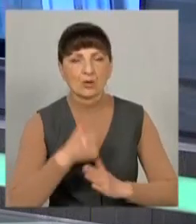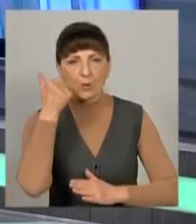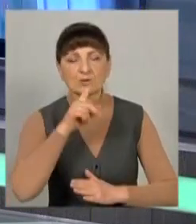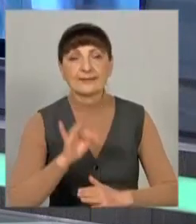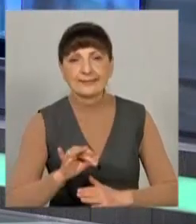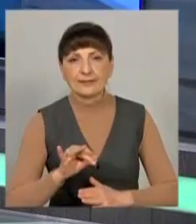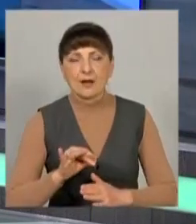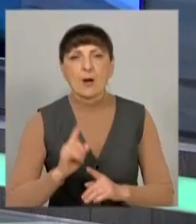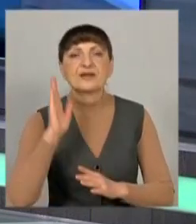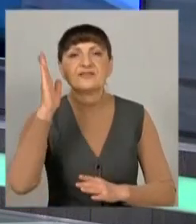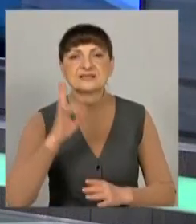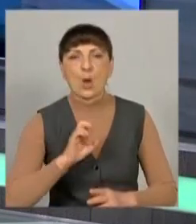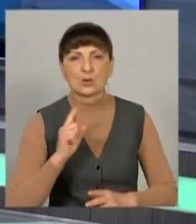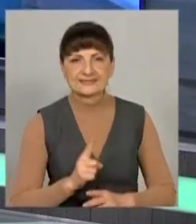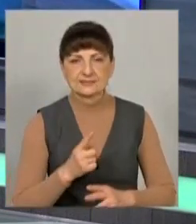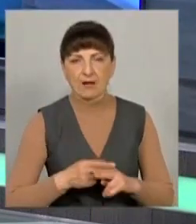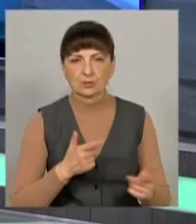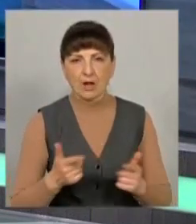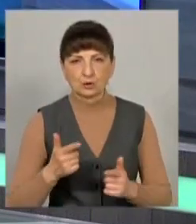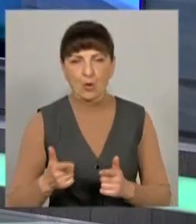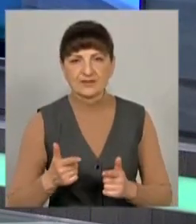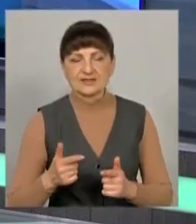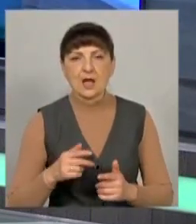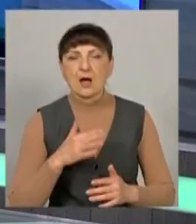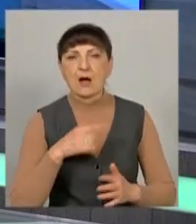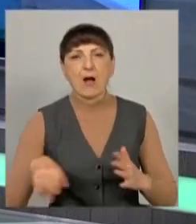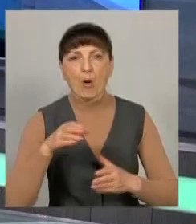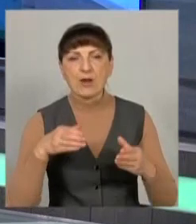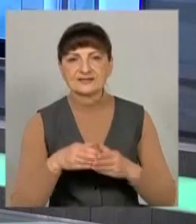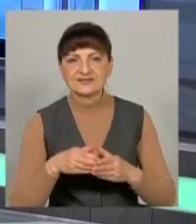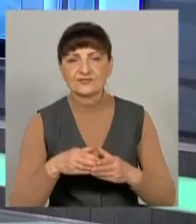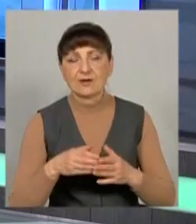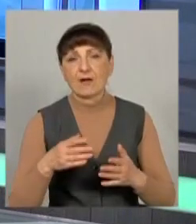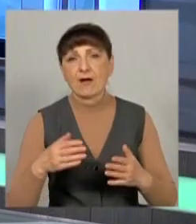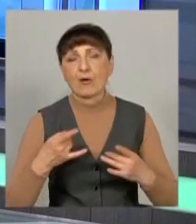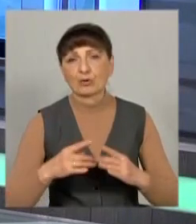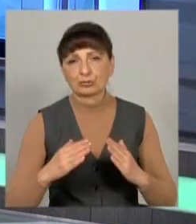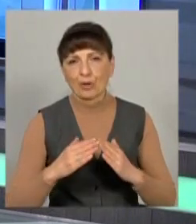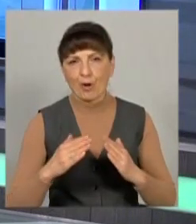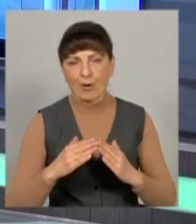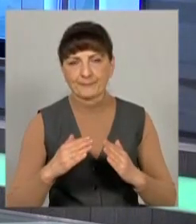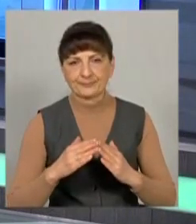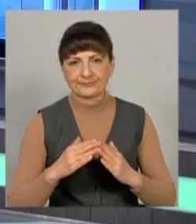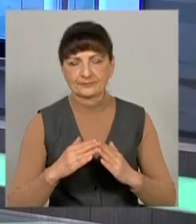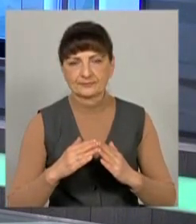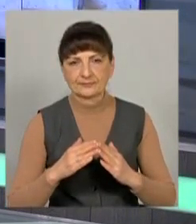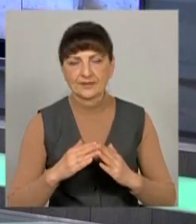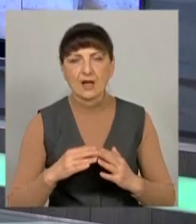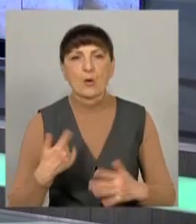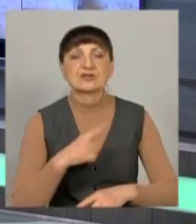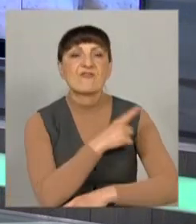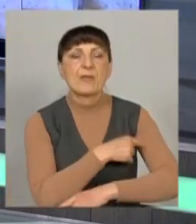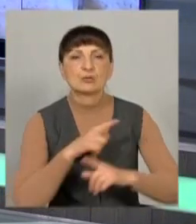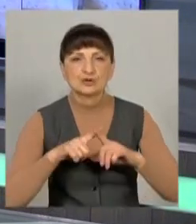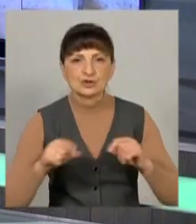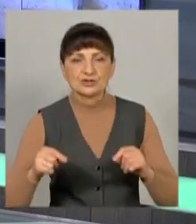и предвестник Наурыза, к которому готовится и многонациональный коллектив перинатального центра в Северо-Казахстанской области. В